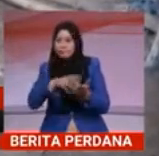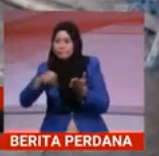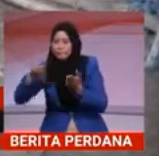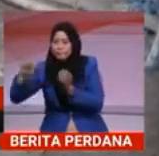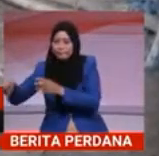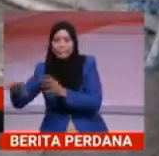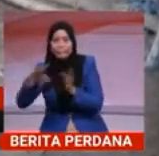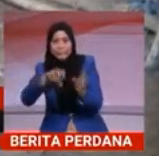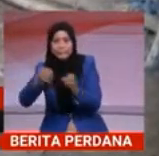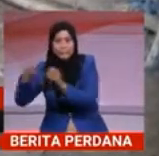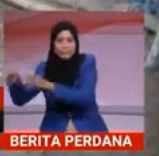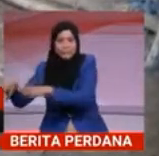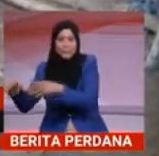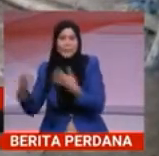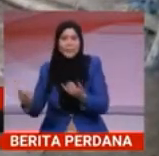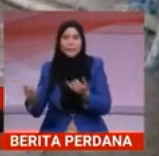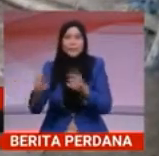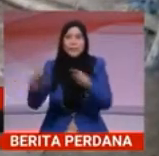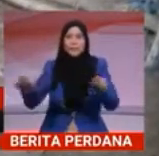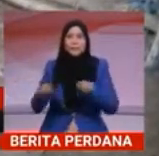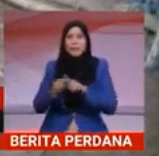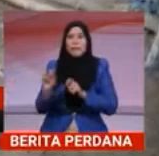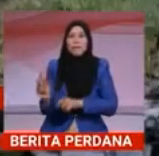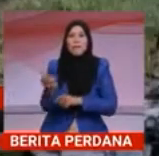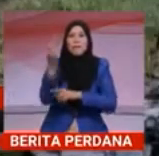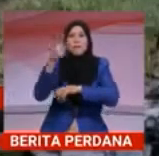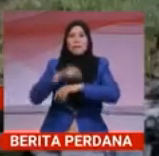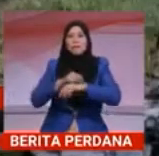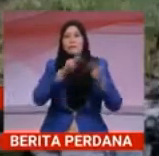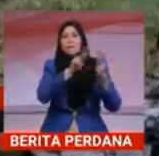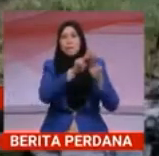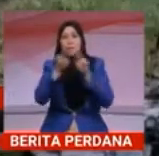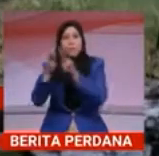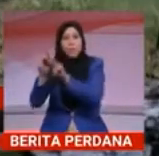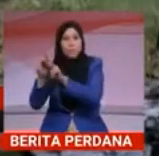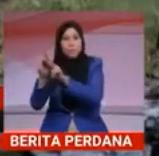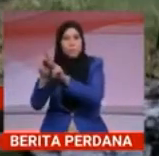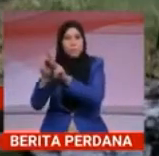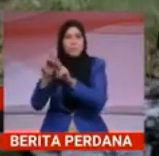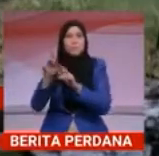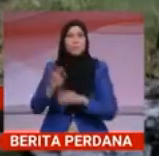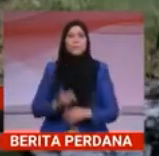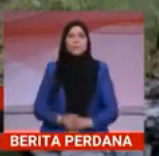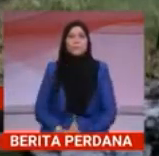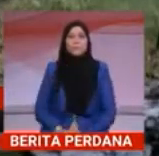seekor. Spesies haiwan itu pertama kali dilihat di kawasan perkampungan Itgatpuri.